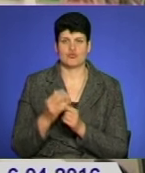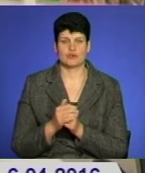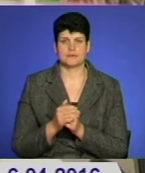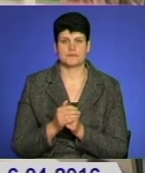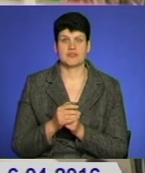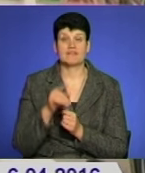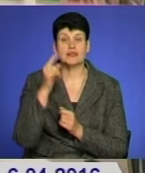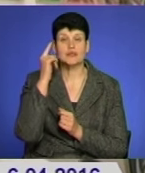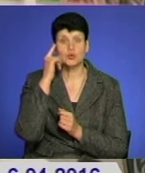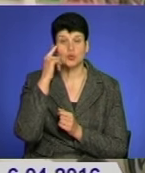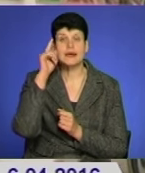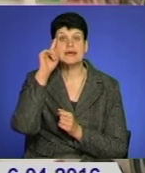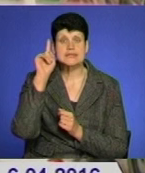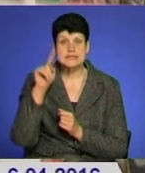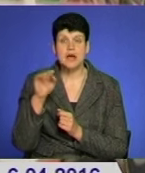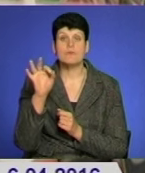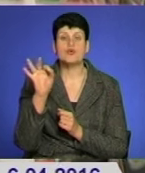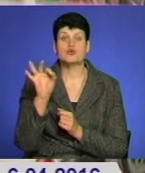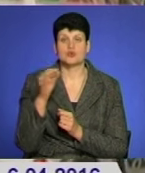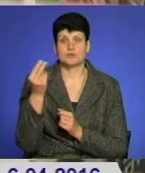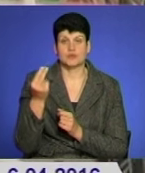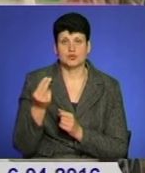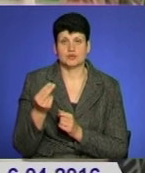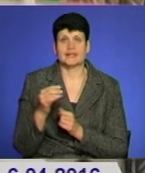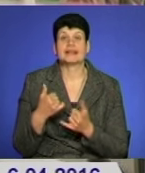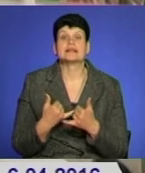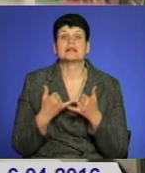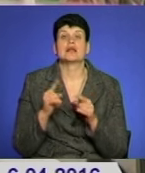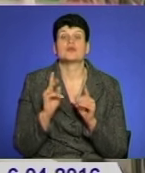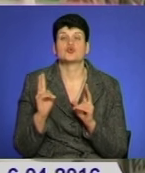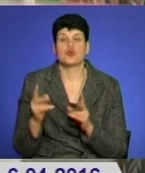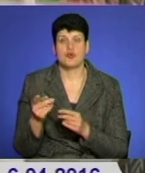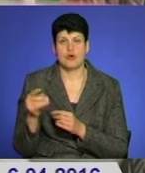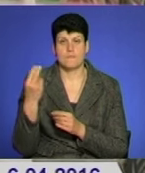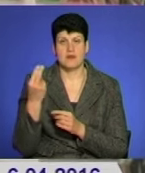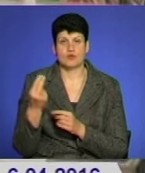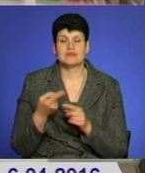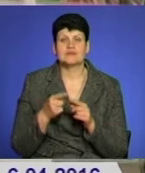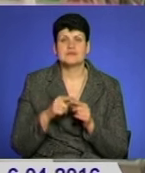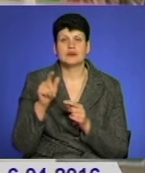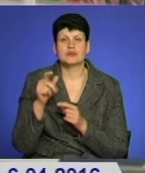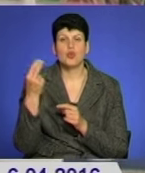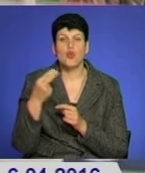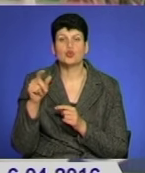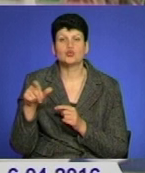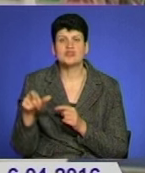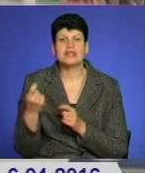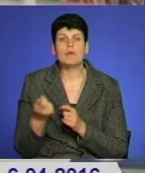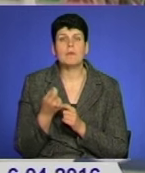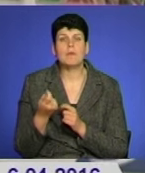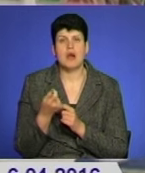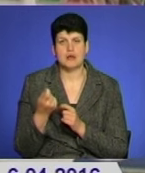він думає, він знає, про що він малює і для чого він малює. Власне, таких художників на Україні дуже мало.